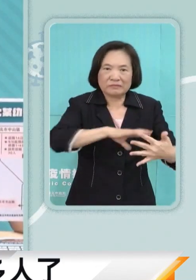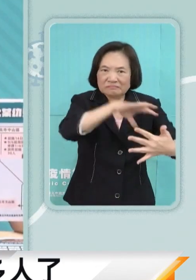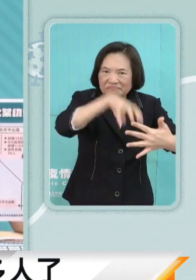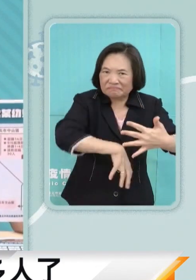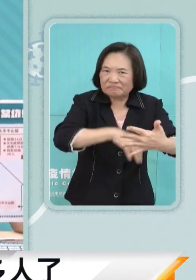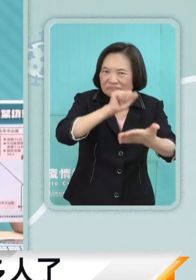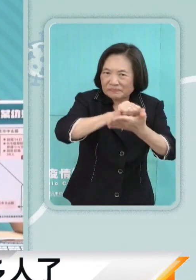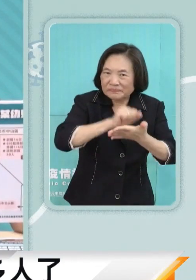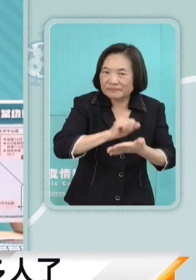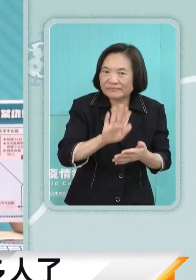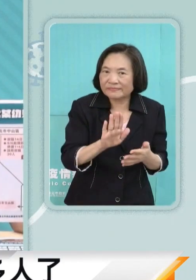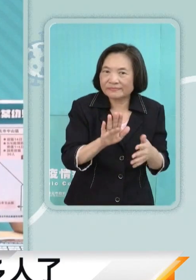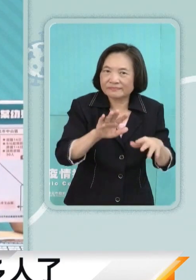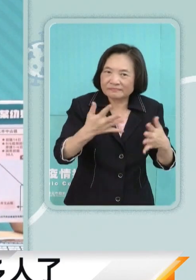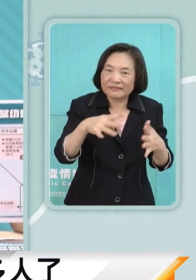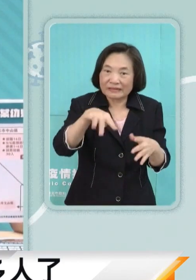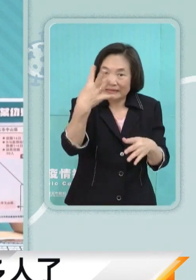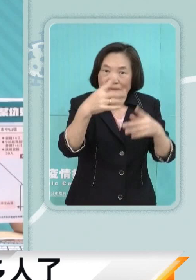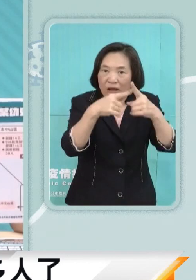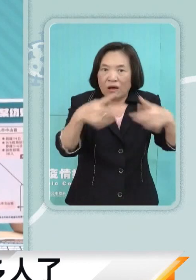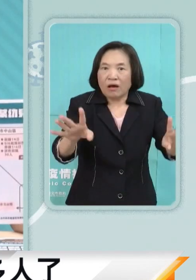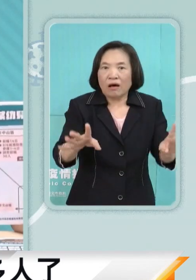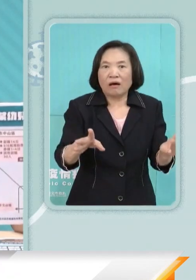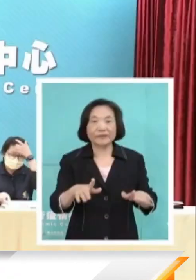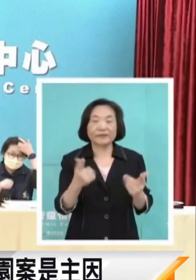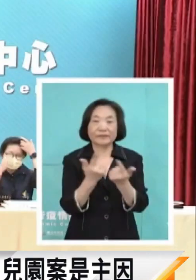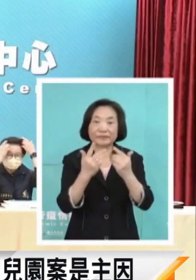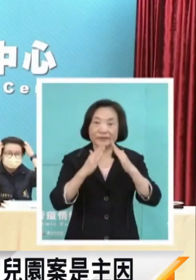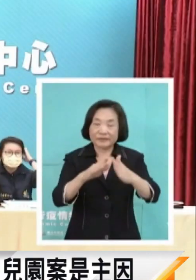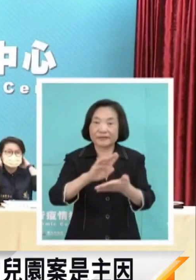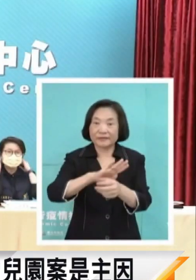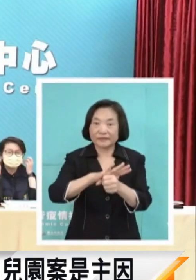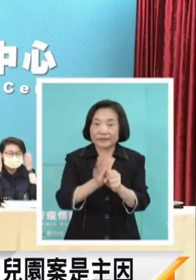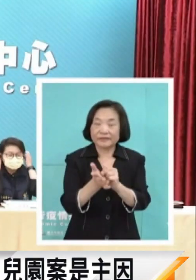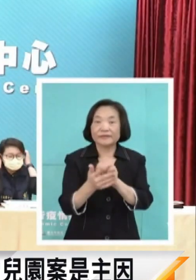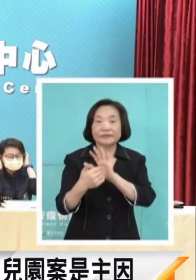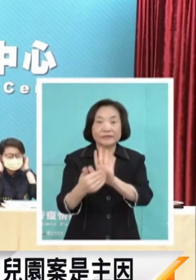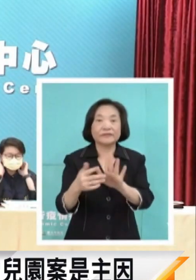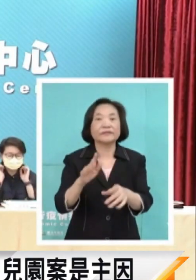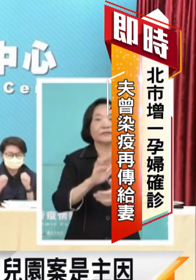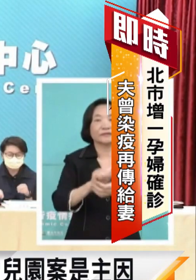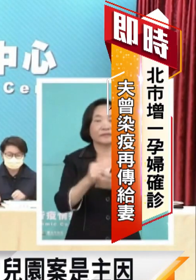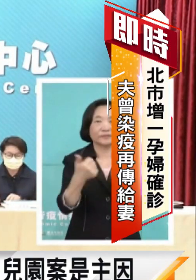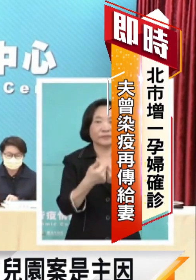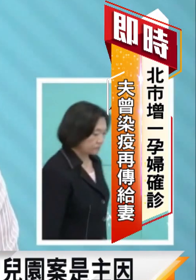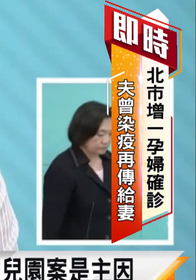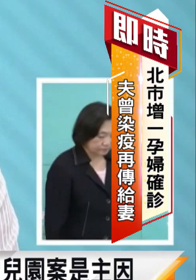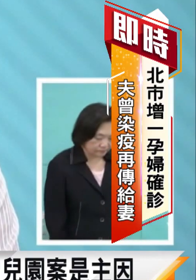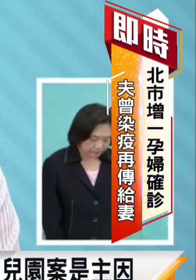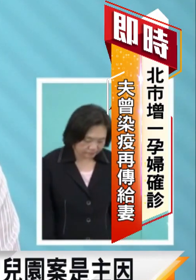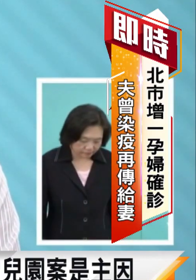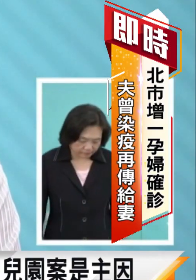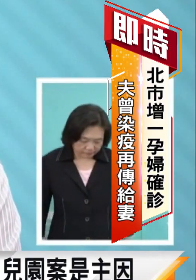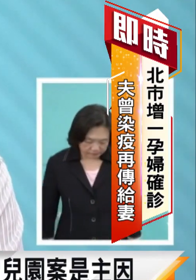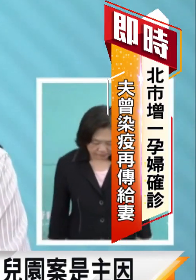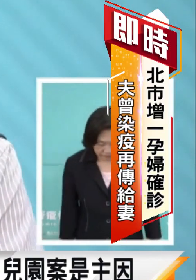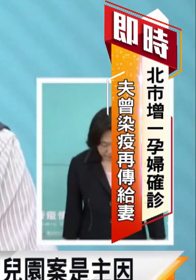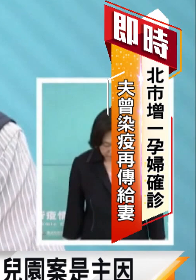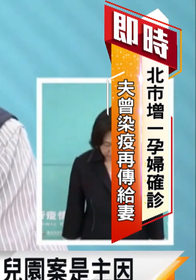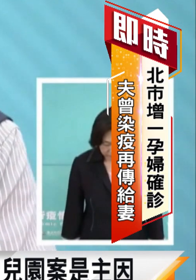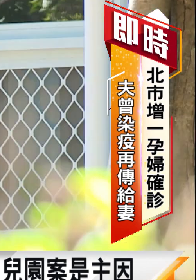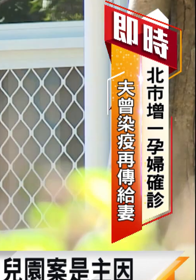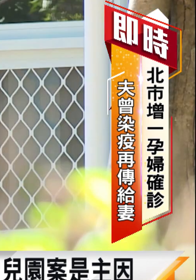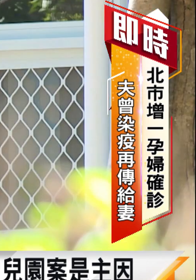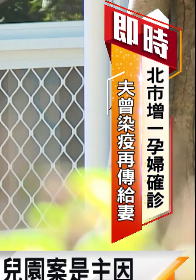到大概400多人了。 北市防疫记者会周二加开场，市长柯文哲亲自坐镇，因为原本